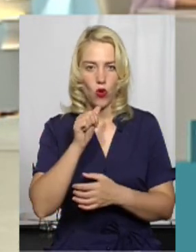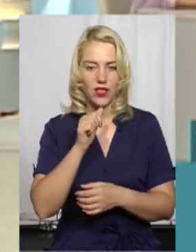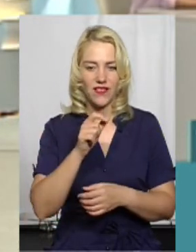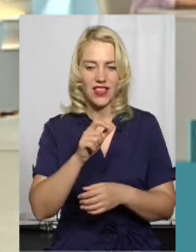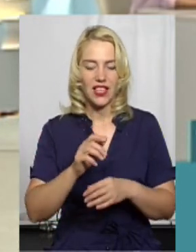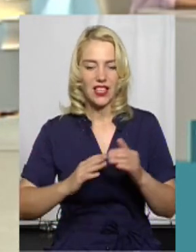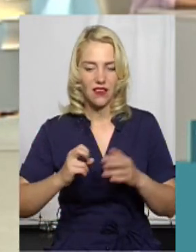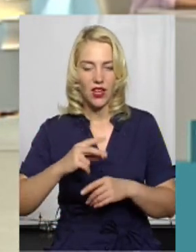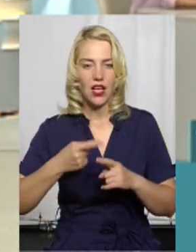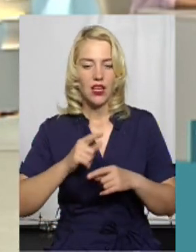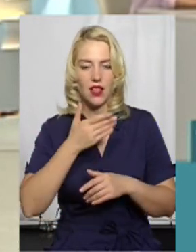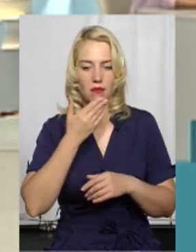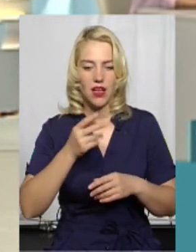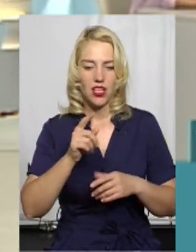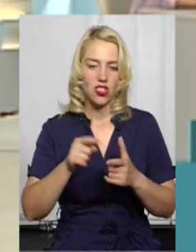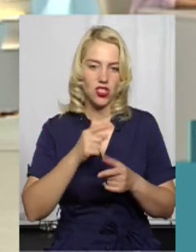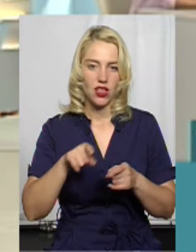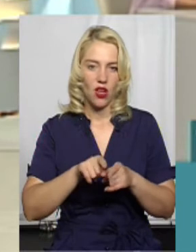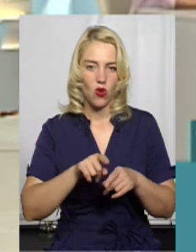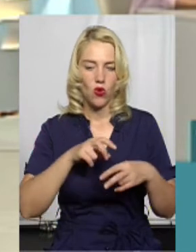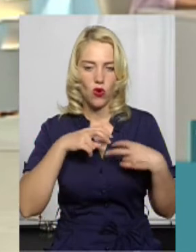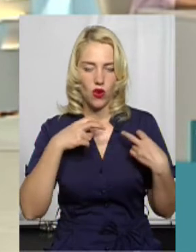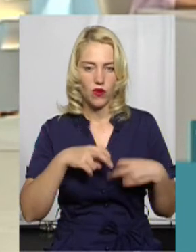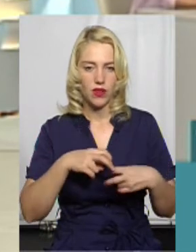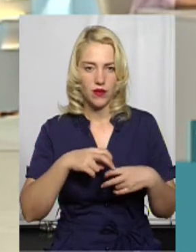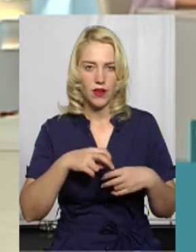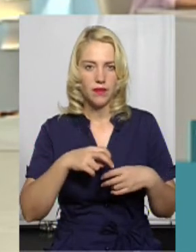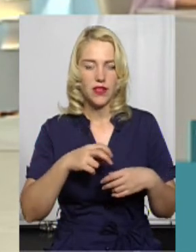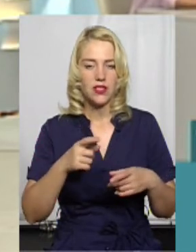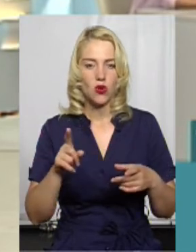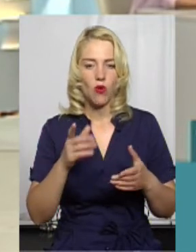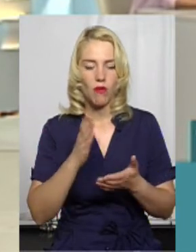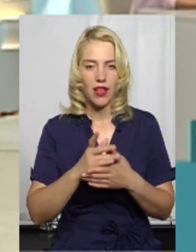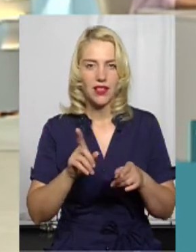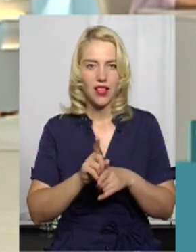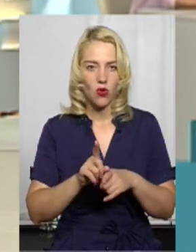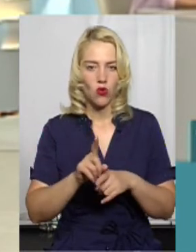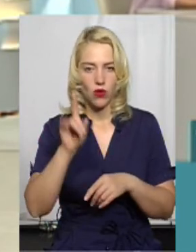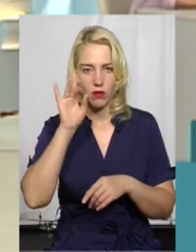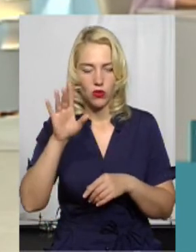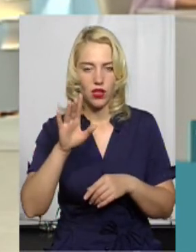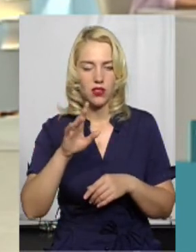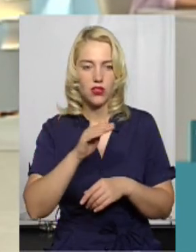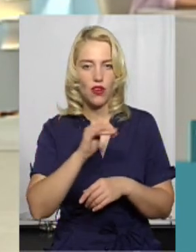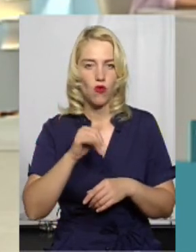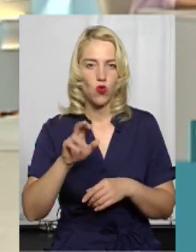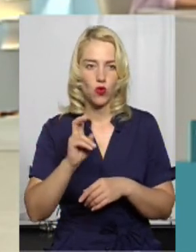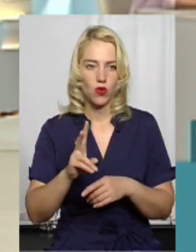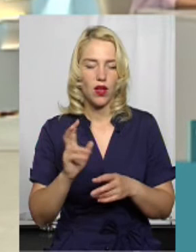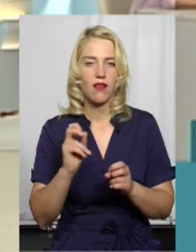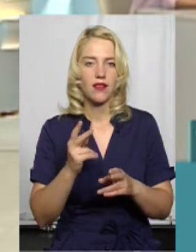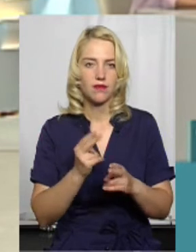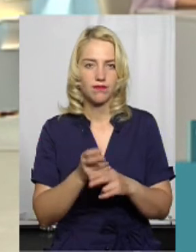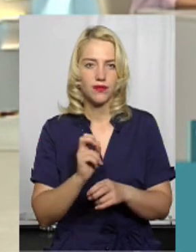немає такого ризику, таку репутацію мати от із фундуком? Якісь запобіжники, які можна поставити? Це зовсім